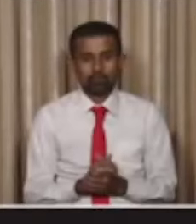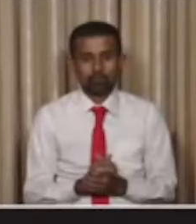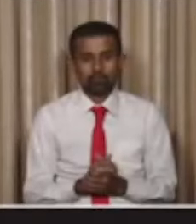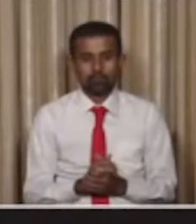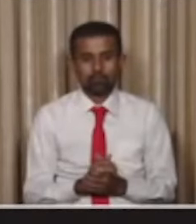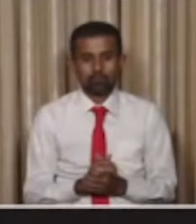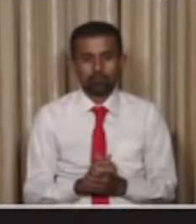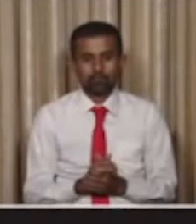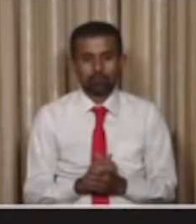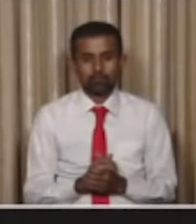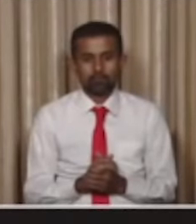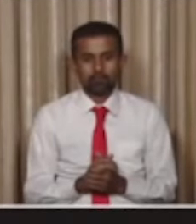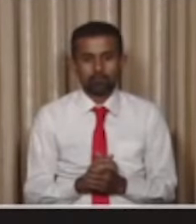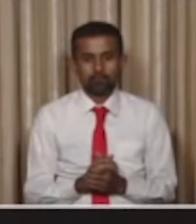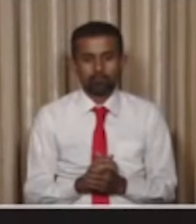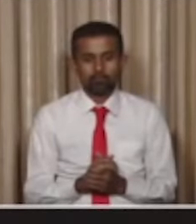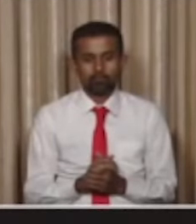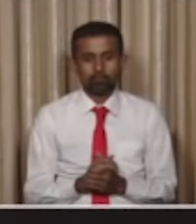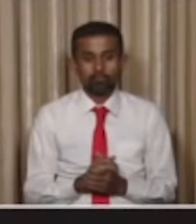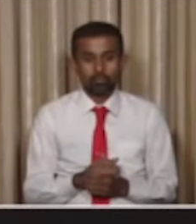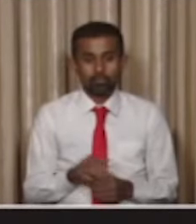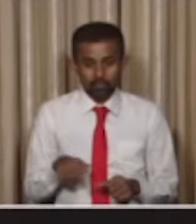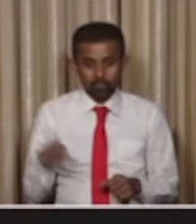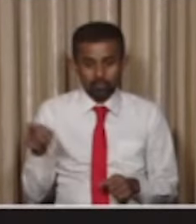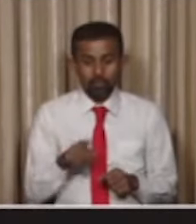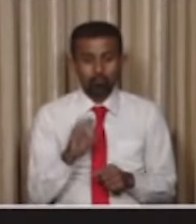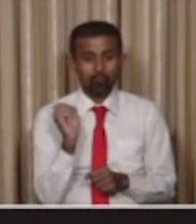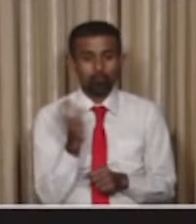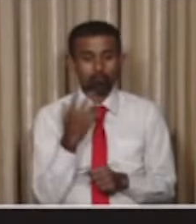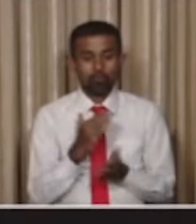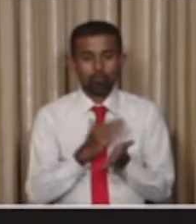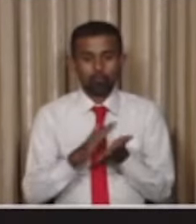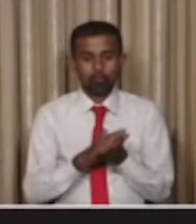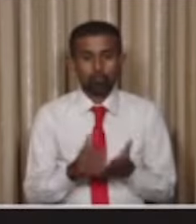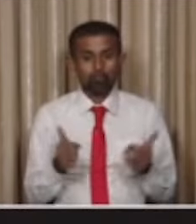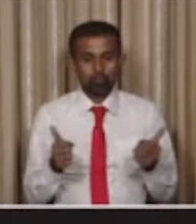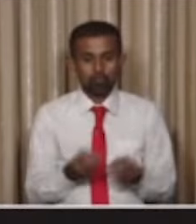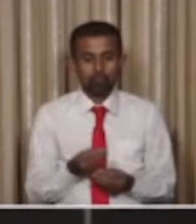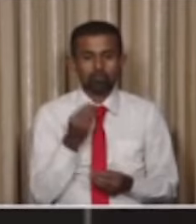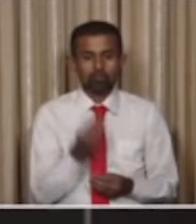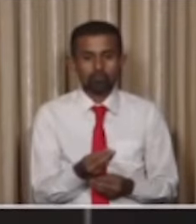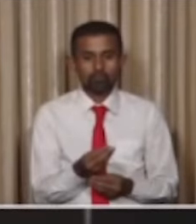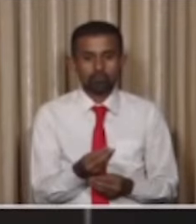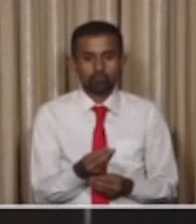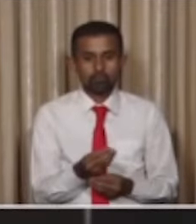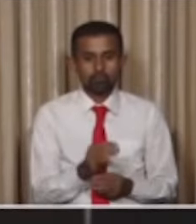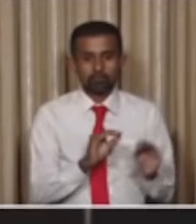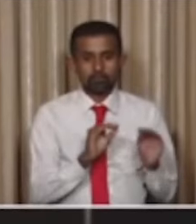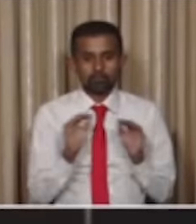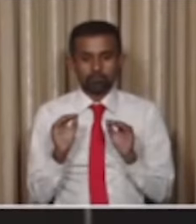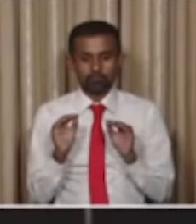ගරු මූලාසන මන්ත්‍රීතුමියනි අද දින සුවසැරිය ගිලන් රථ සේවාව ඇගයීමට ලක් කරමින් සභාව